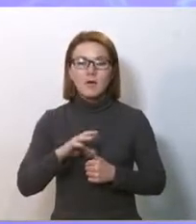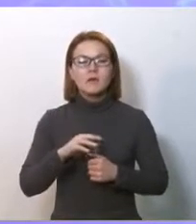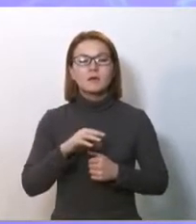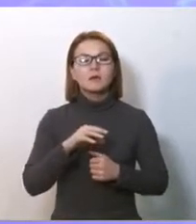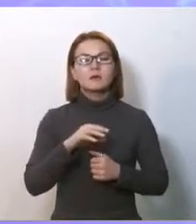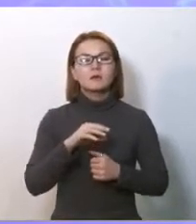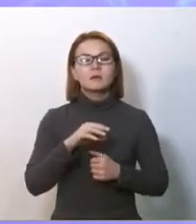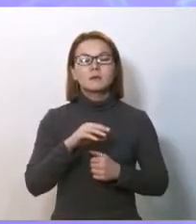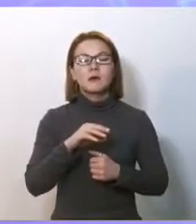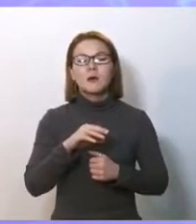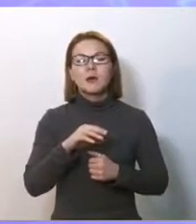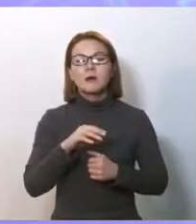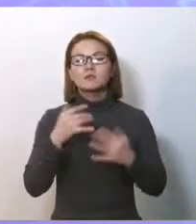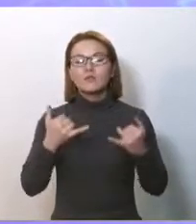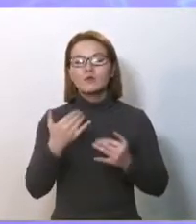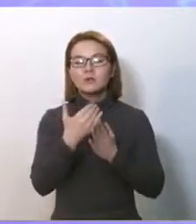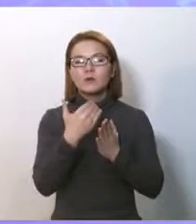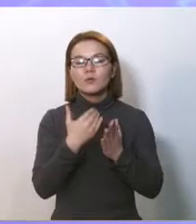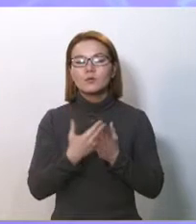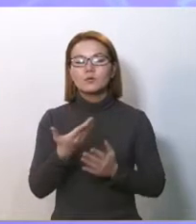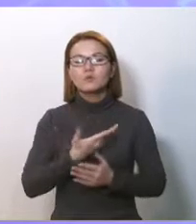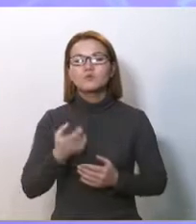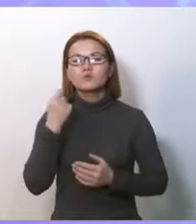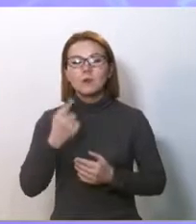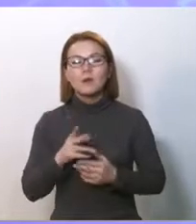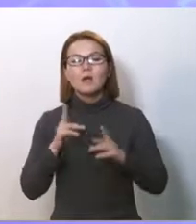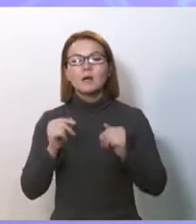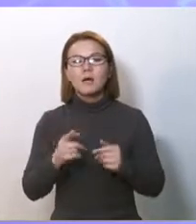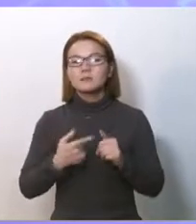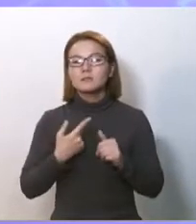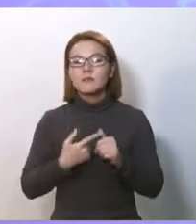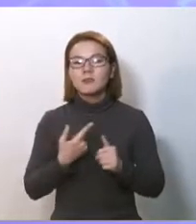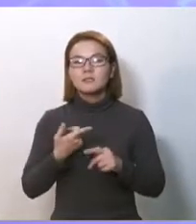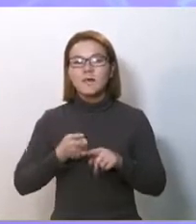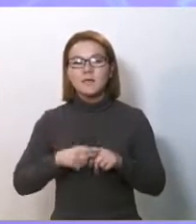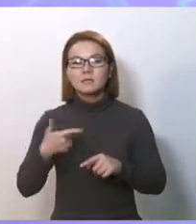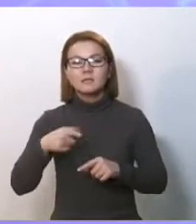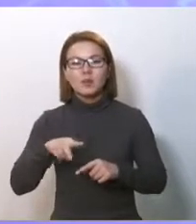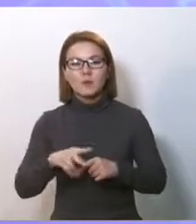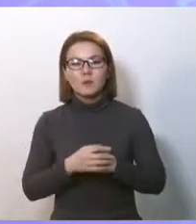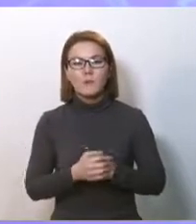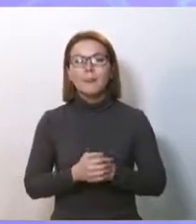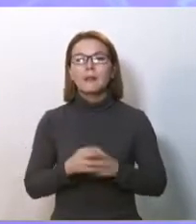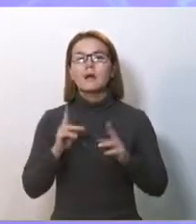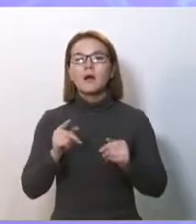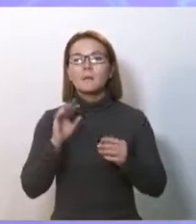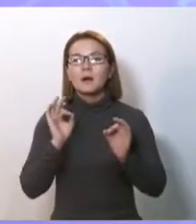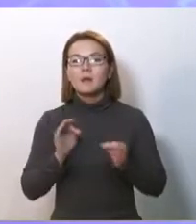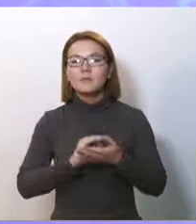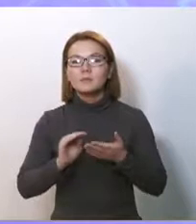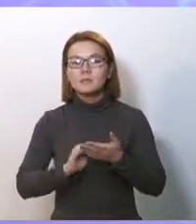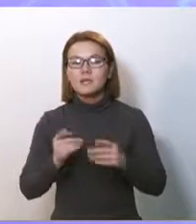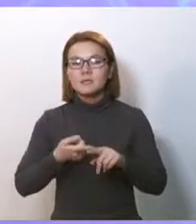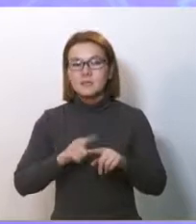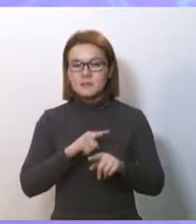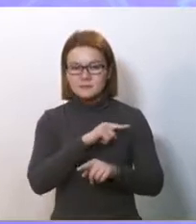«ся». Сегодня на уроке мы узнаем, как называются эти глаголы, как правильно писать